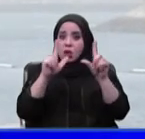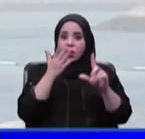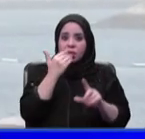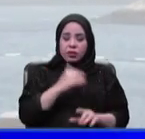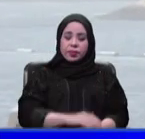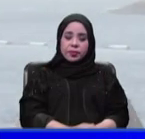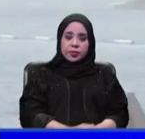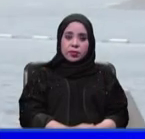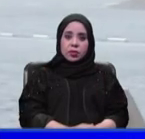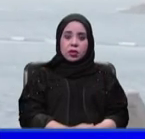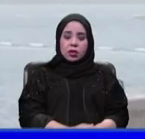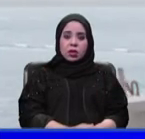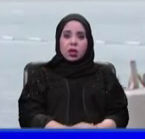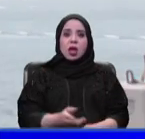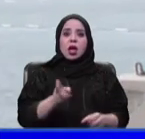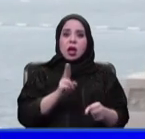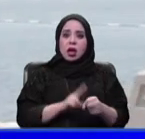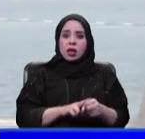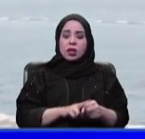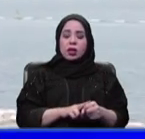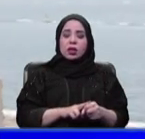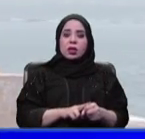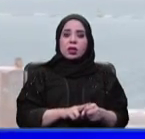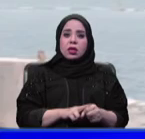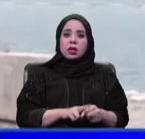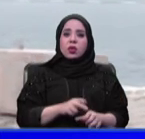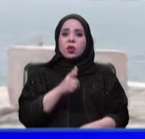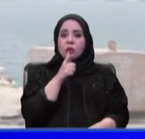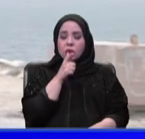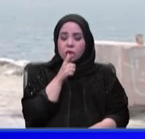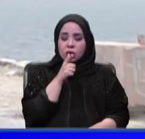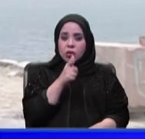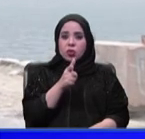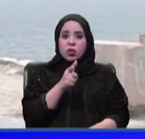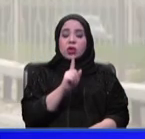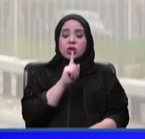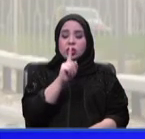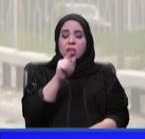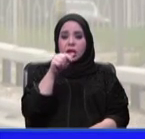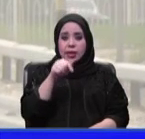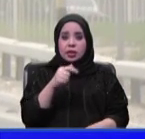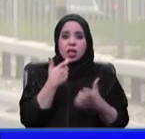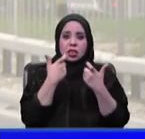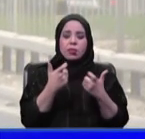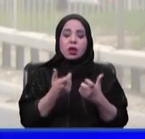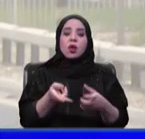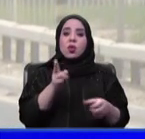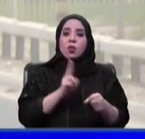1000 متر. ونتوقع أن تقل كثافة الغبار تدريجيا يوم غد الثلاثاء بإذن الله تعالى. لذلك بيكون